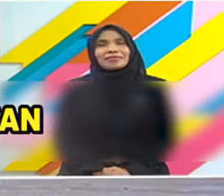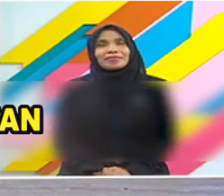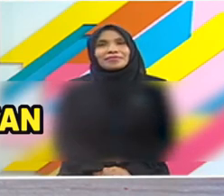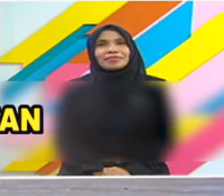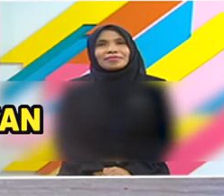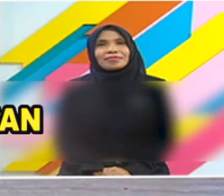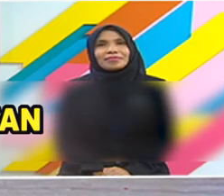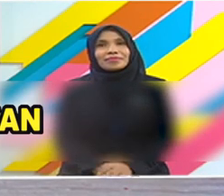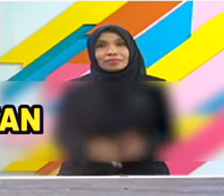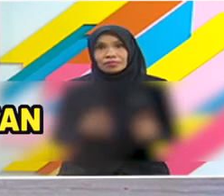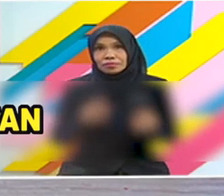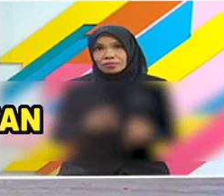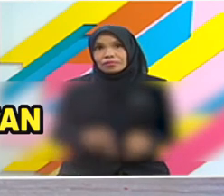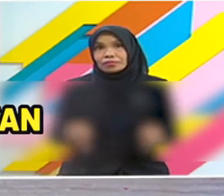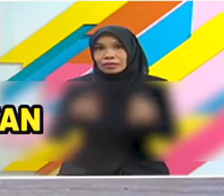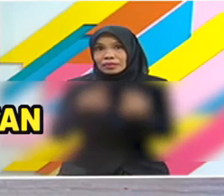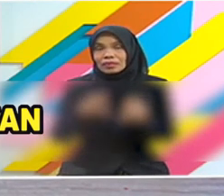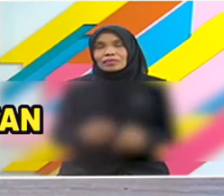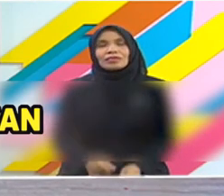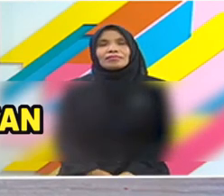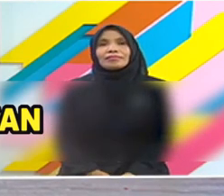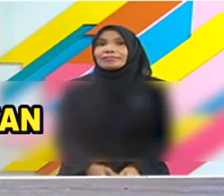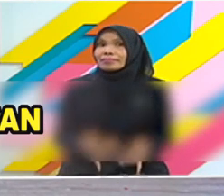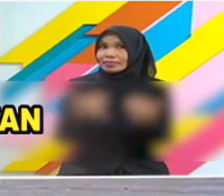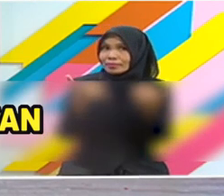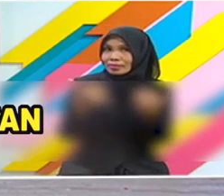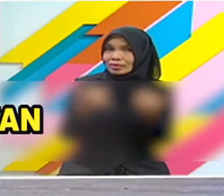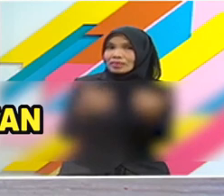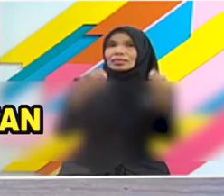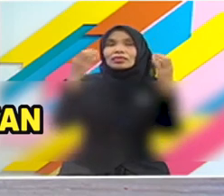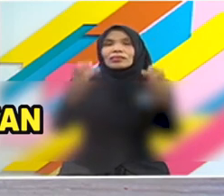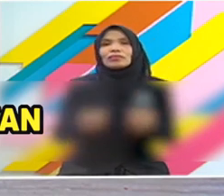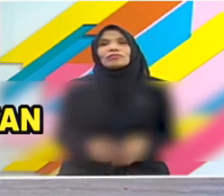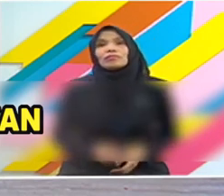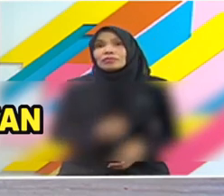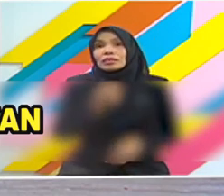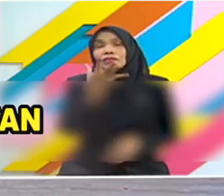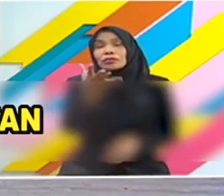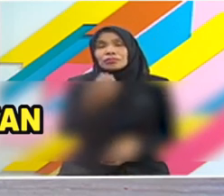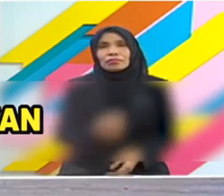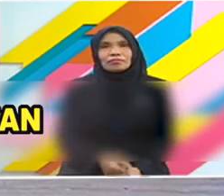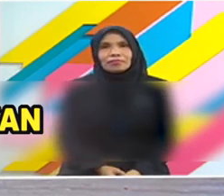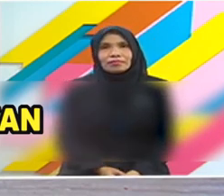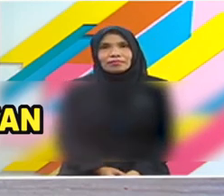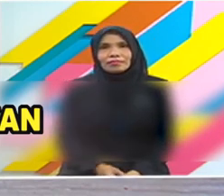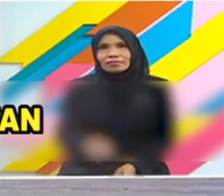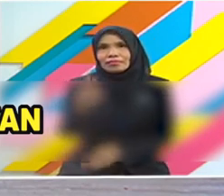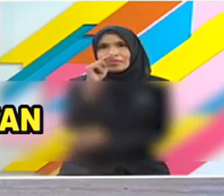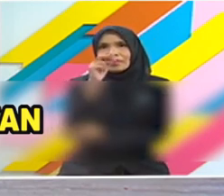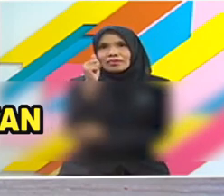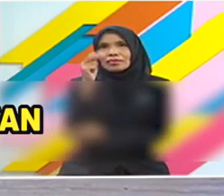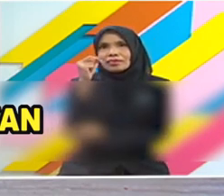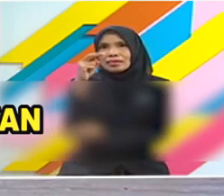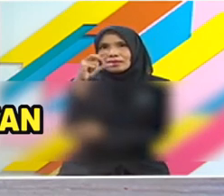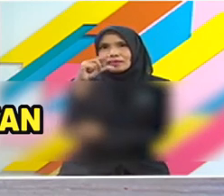penting sekarang ni cikgu nak bagi tahu rangsangan utama untuk mendengar adalah bunyi. Jika tak ada